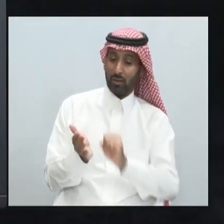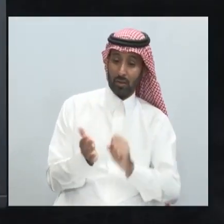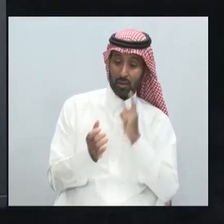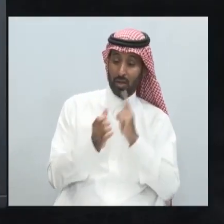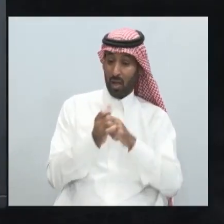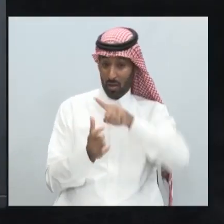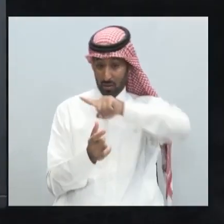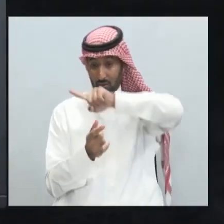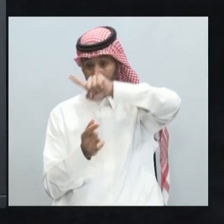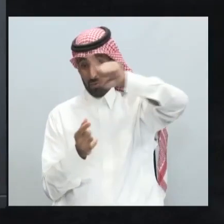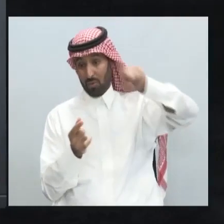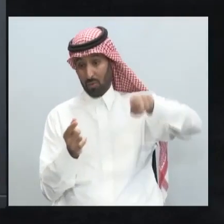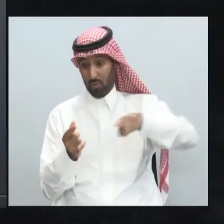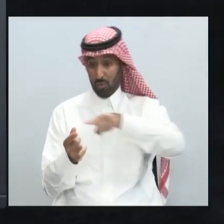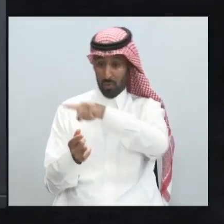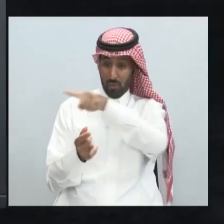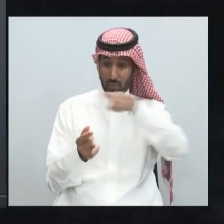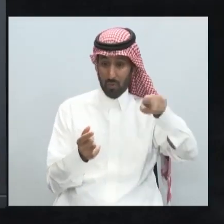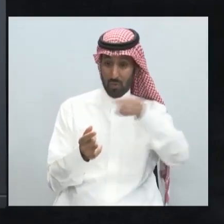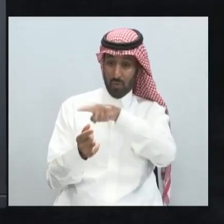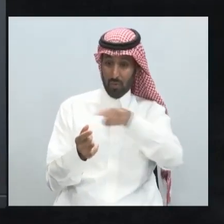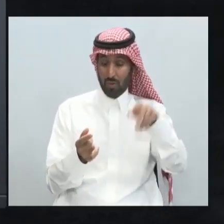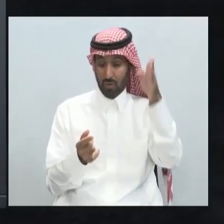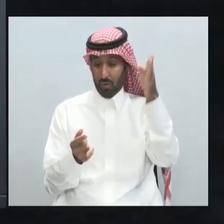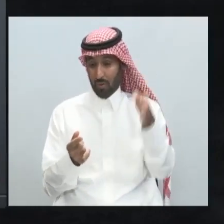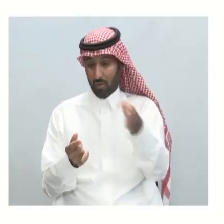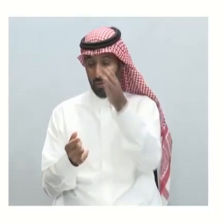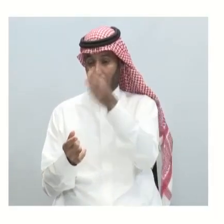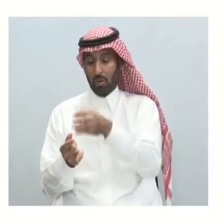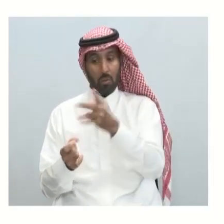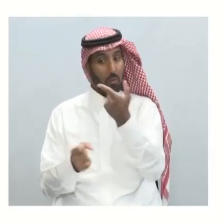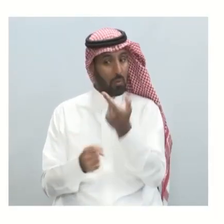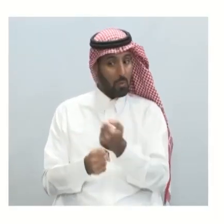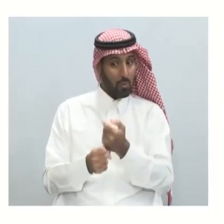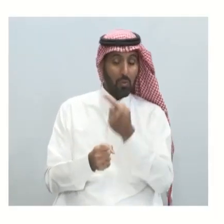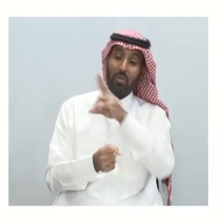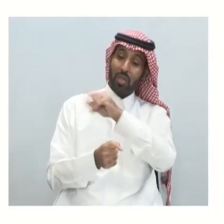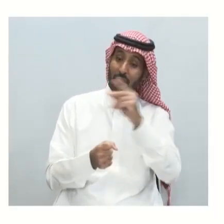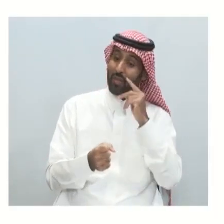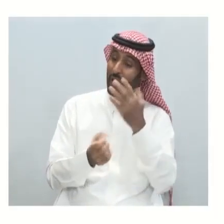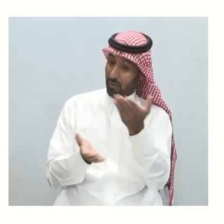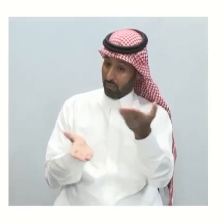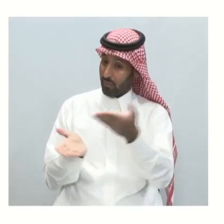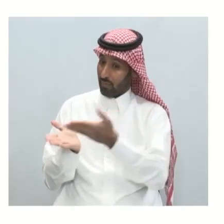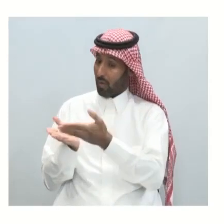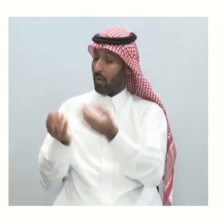عبر الدورات ماذا يحدث وعبر المجموعات ماذا يحدث بنفس الطريقه سيكون الميل الالكتروني